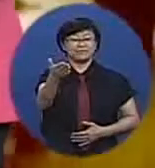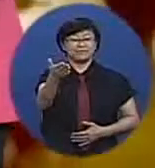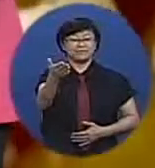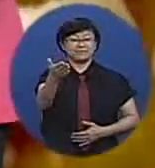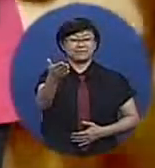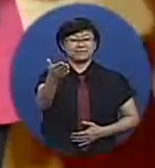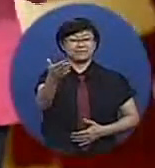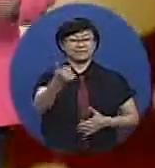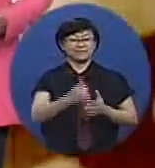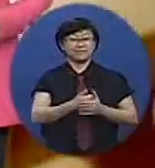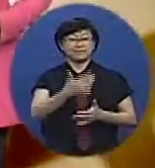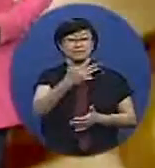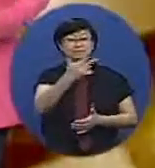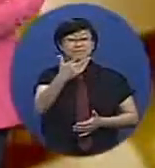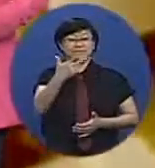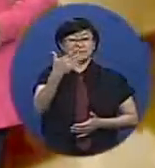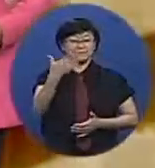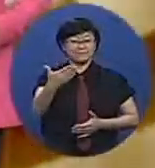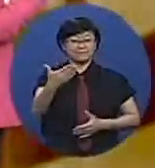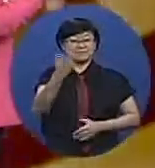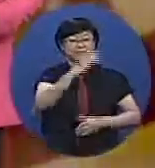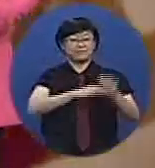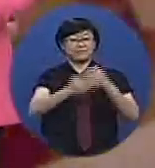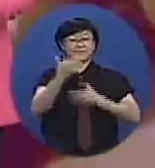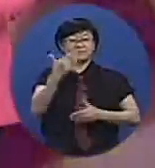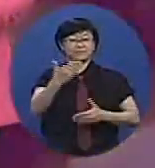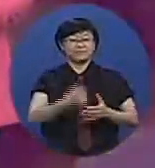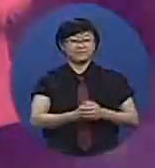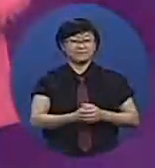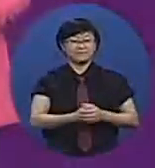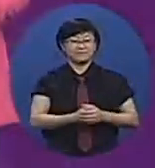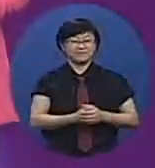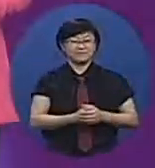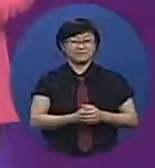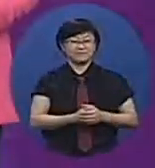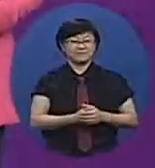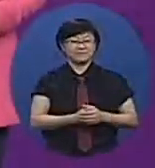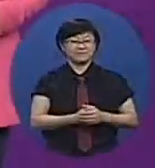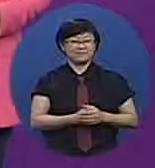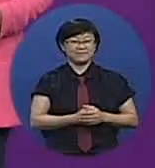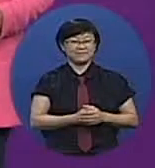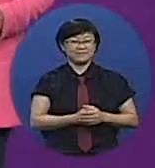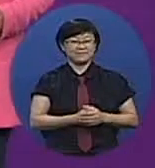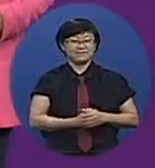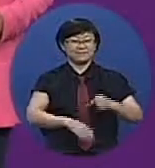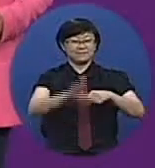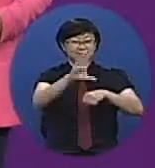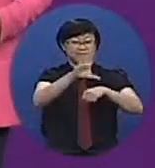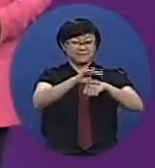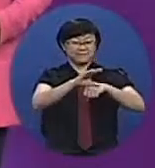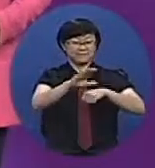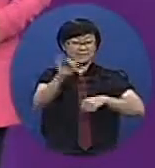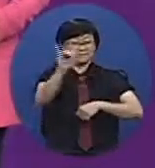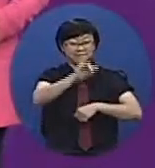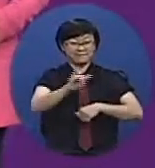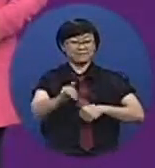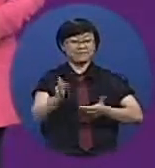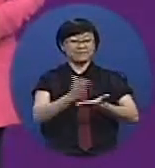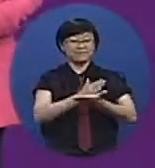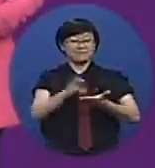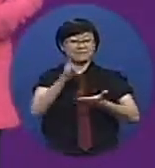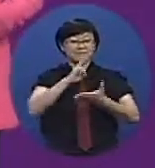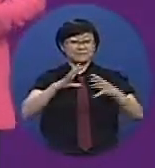주세요. 주세요? 8점, 7점, 9점, 보너스 9점입니다. 네, 생방송 전국